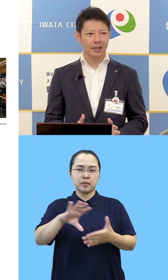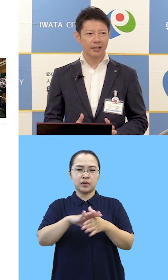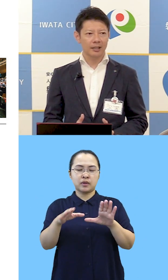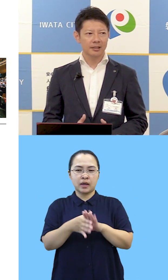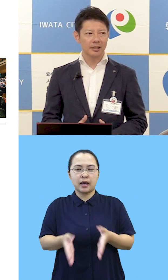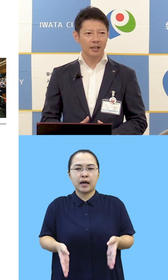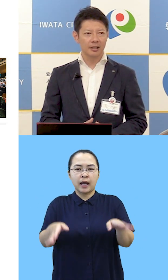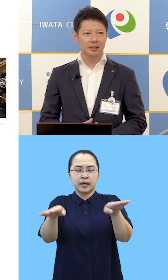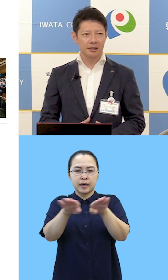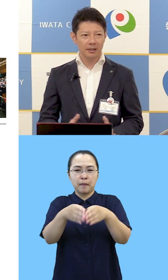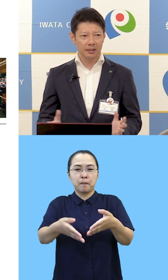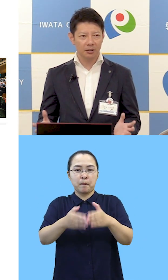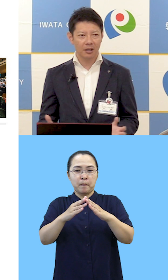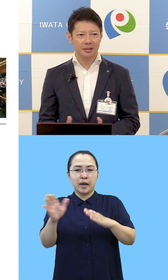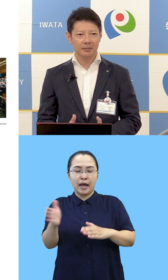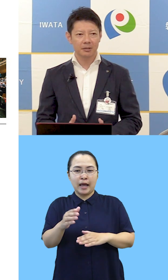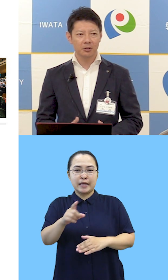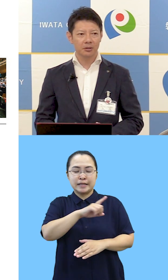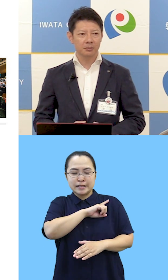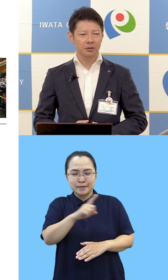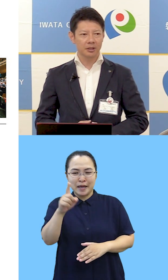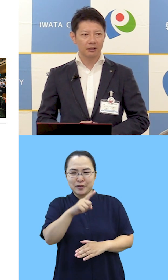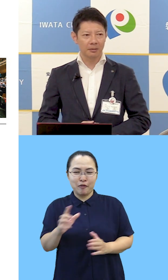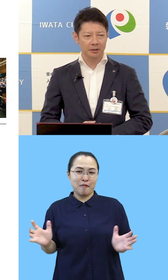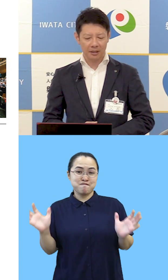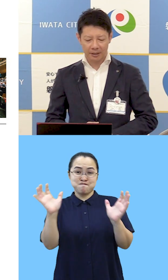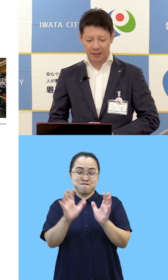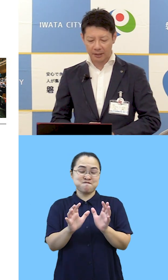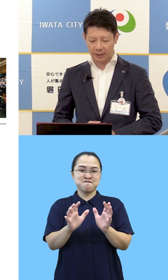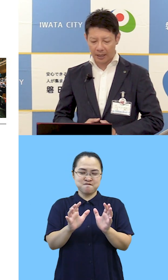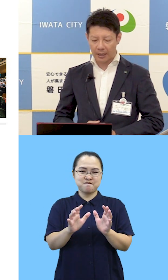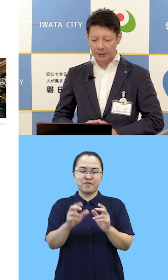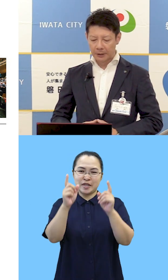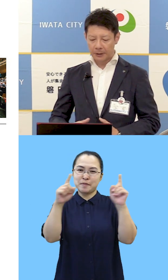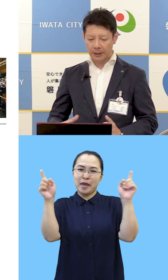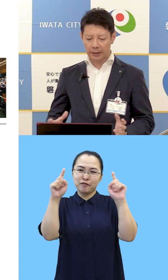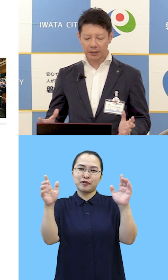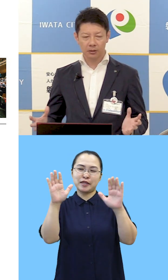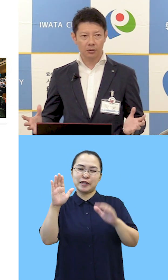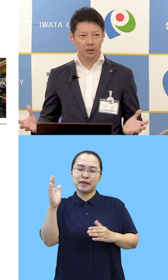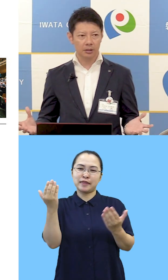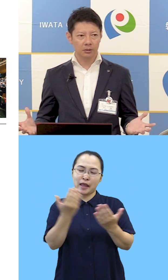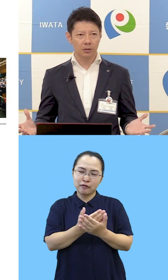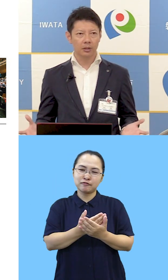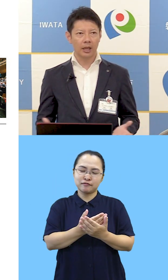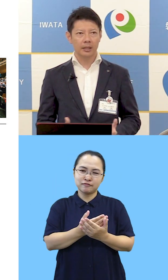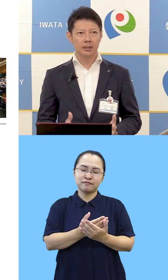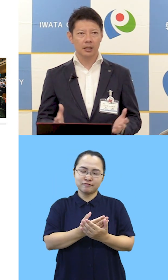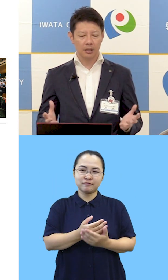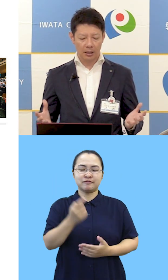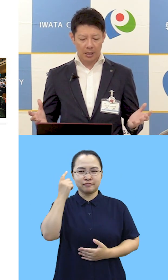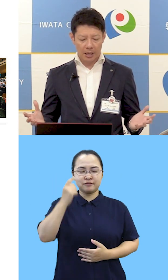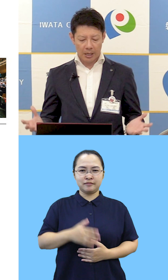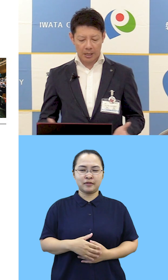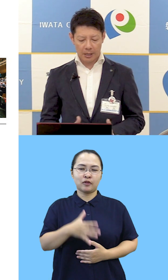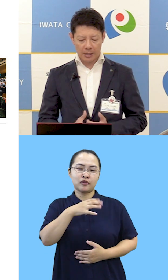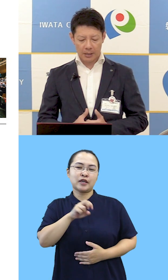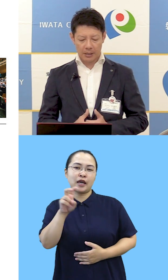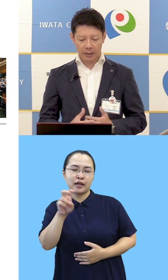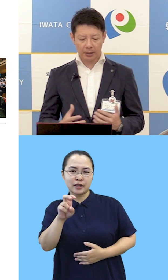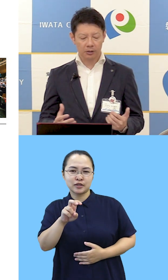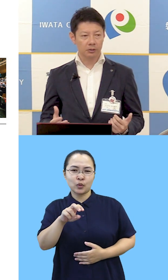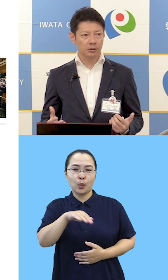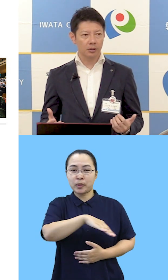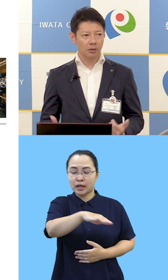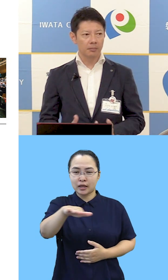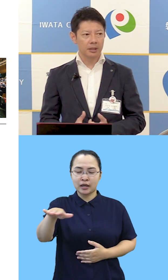館が開館して以来一番人が集まる催し物になるかもしれませんが、20歳の子たちのやはり